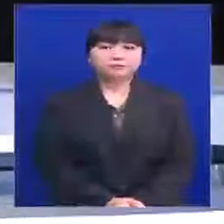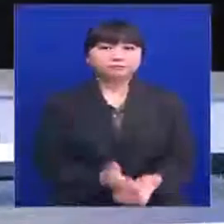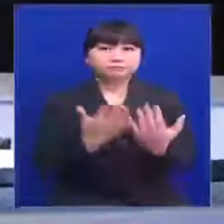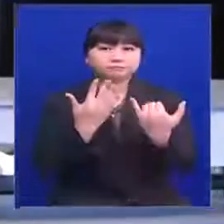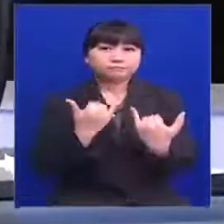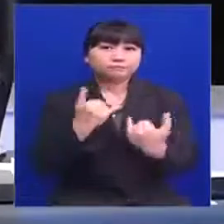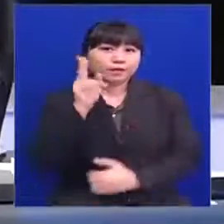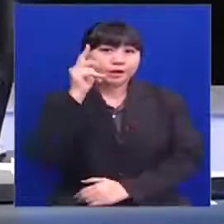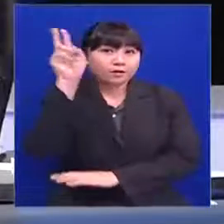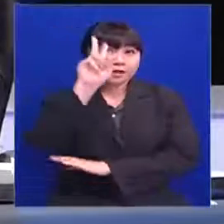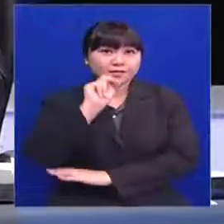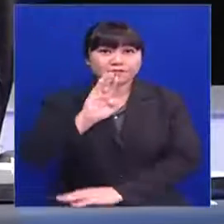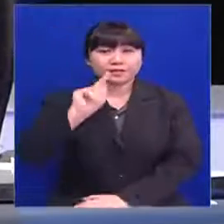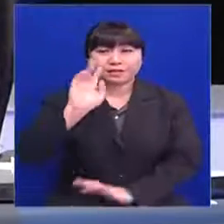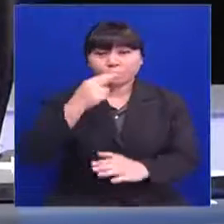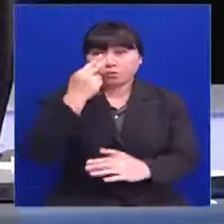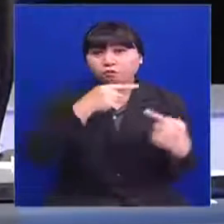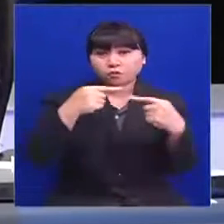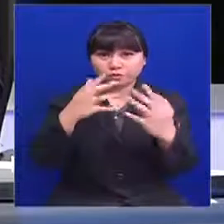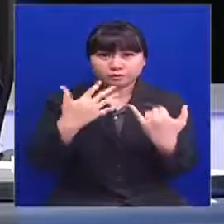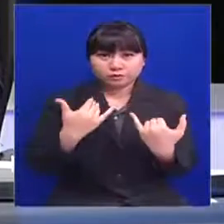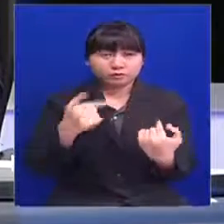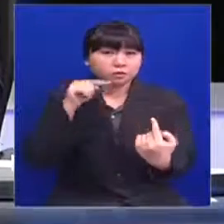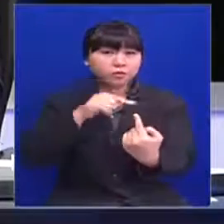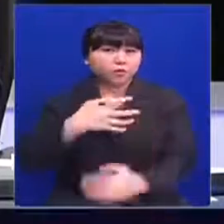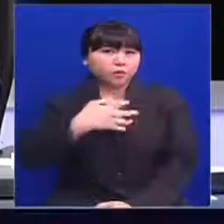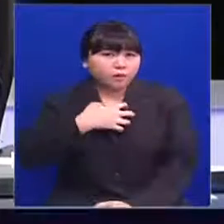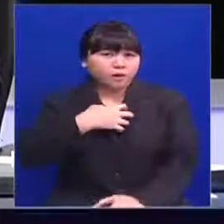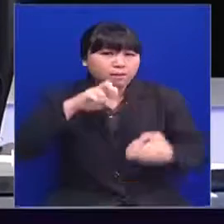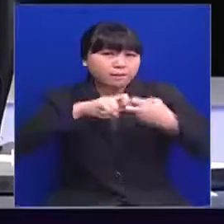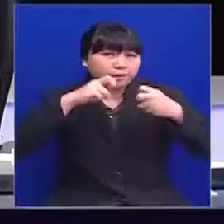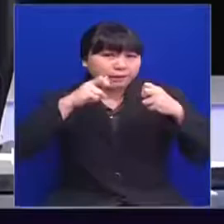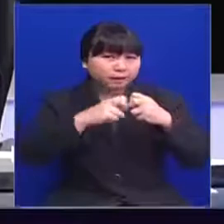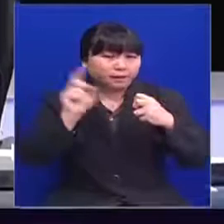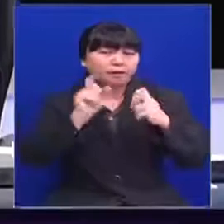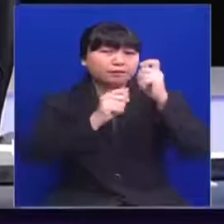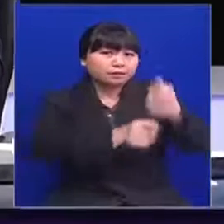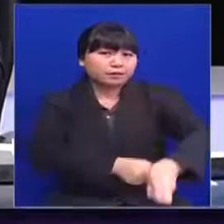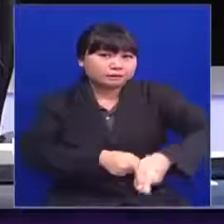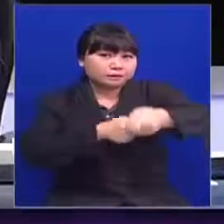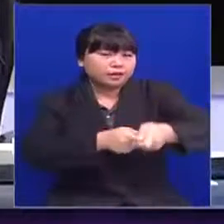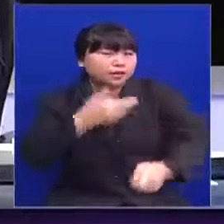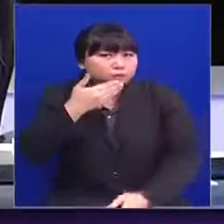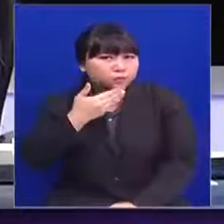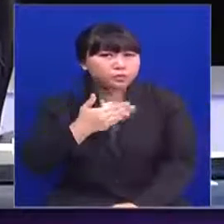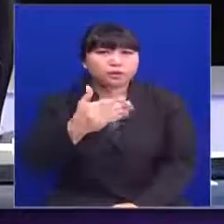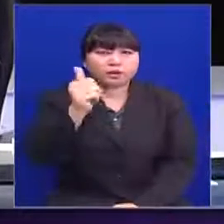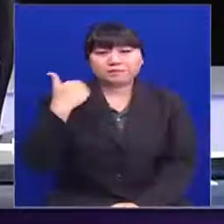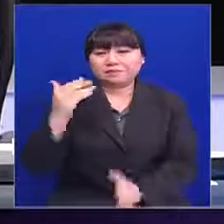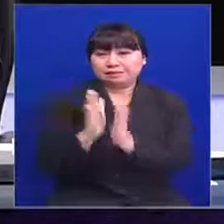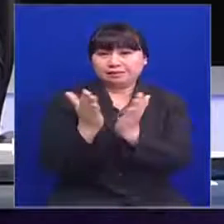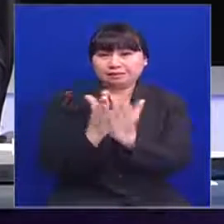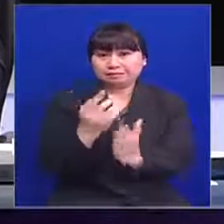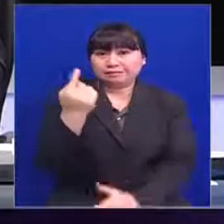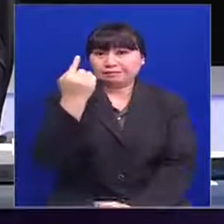ลับมารับชมข่าวเที่ยง NBT กันต่อนะครับคุณผู้ชมครับความต้องการที่จะแก้ปัญหาในเรื่องของเกษตรกรอย่างยั่งยืนจึงเกิดหนังสือเล่มหนึ่งขึ้นม